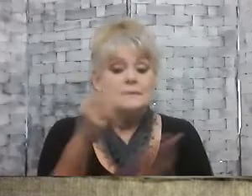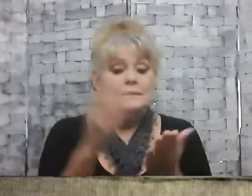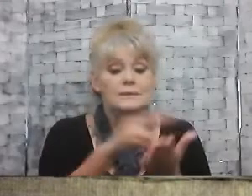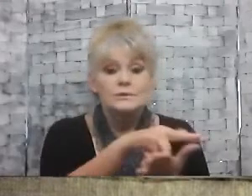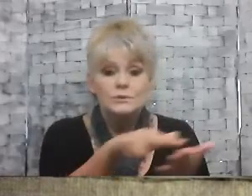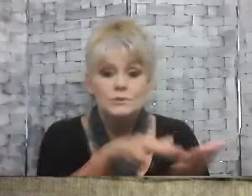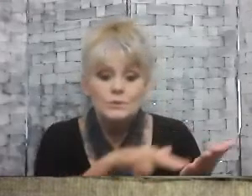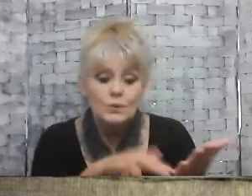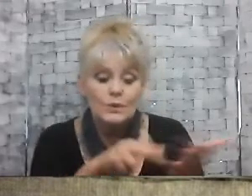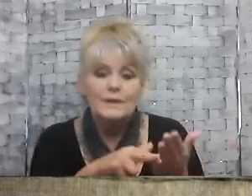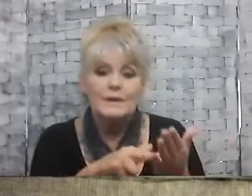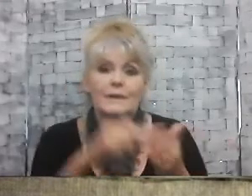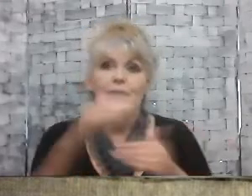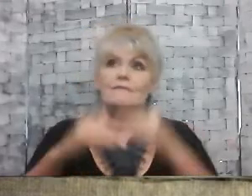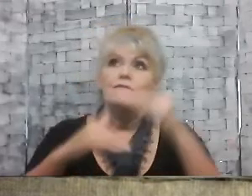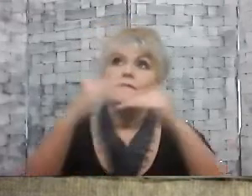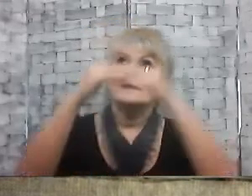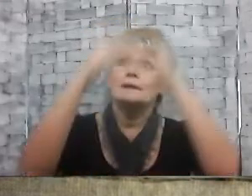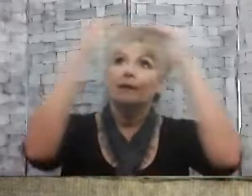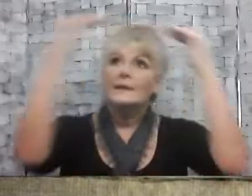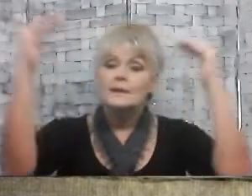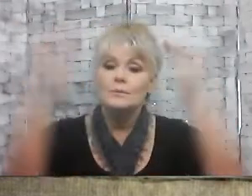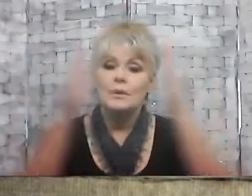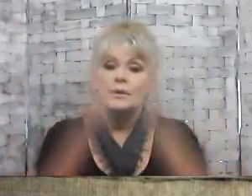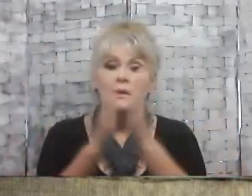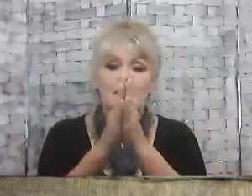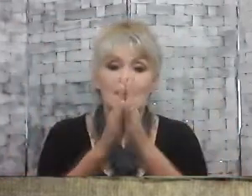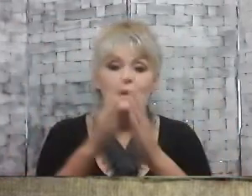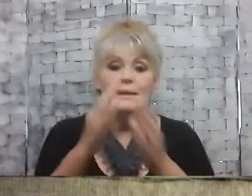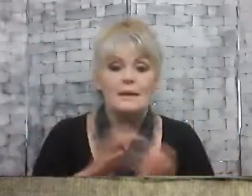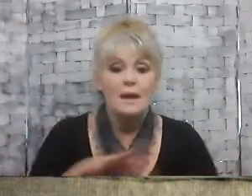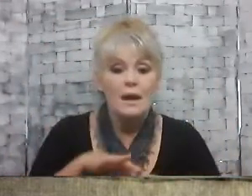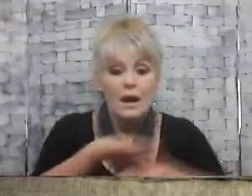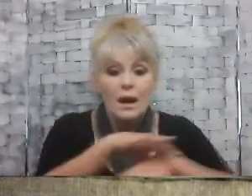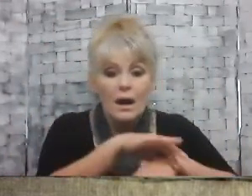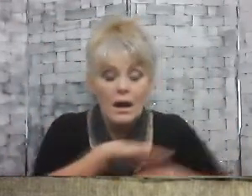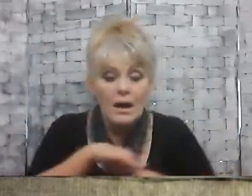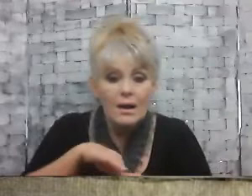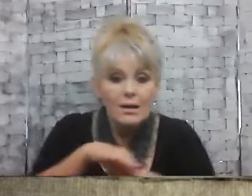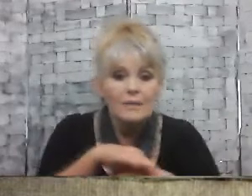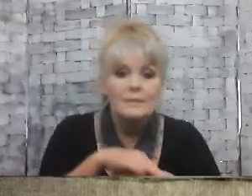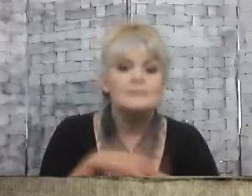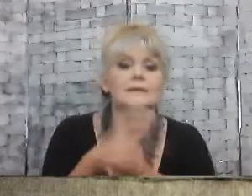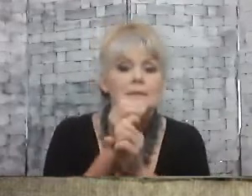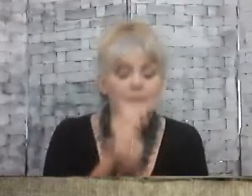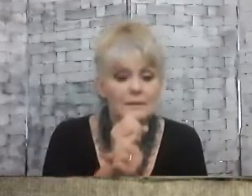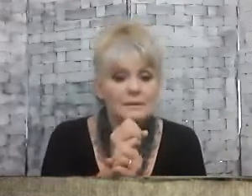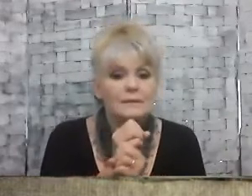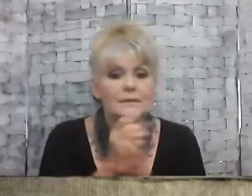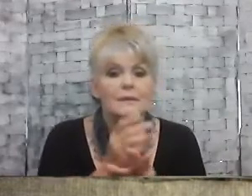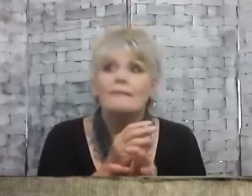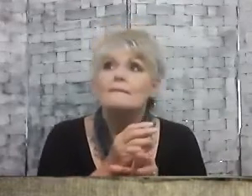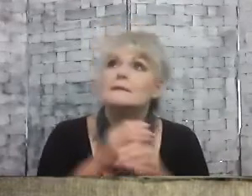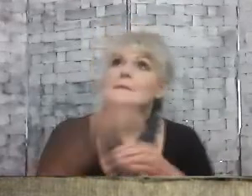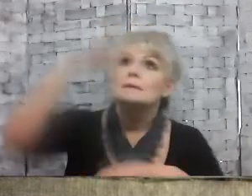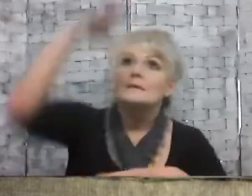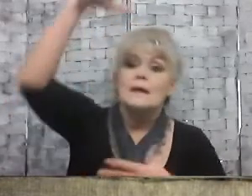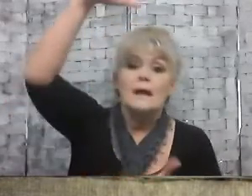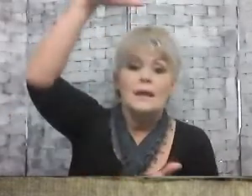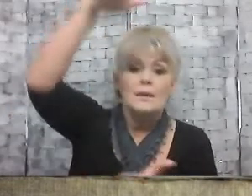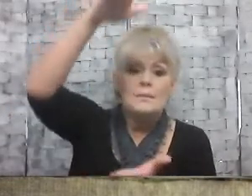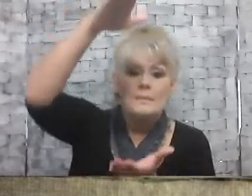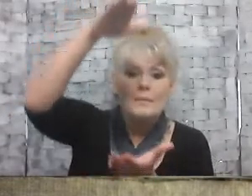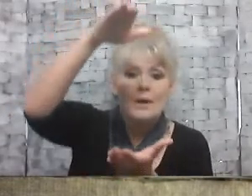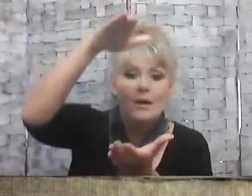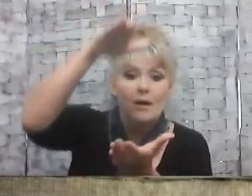die story van hemel en aarde, dis hoe die story ons begin, een story van twee dele van Godse skepping wat